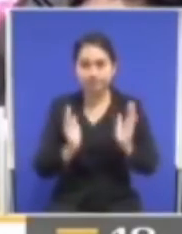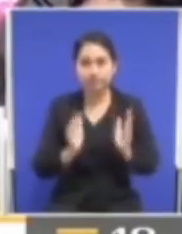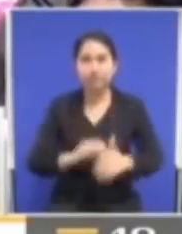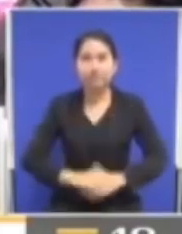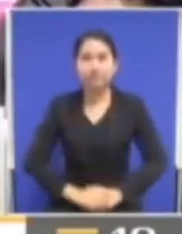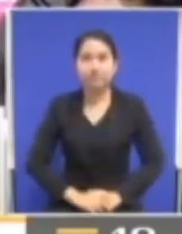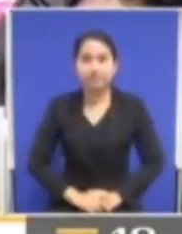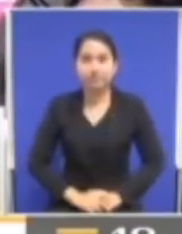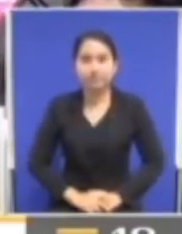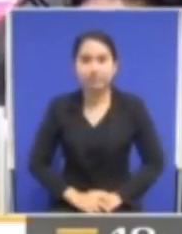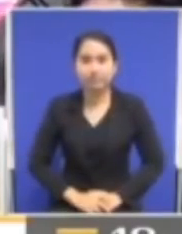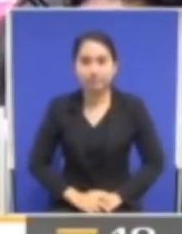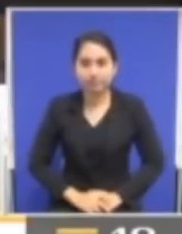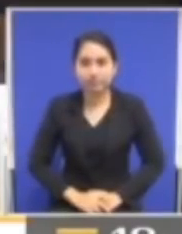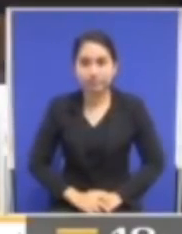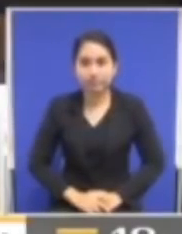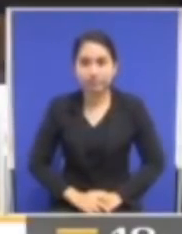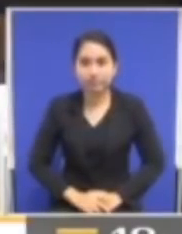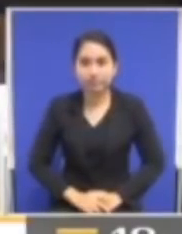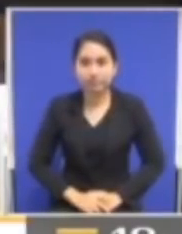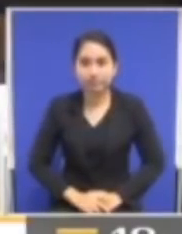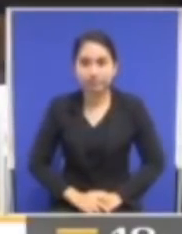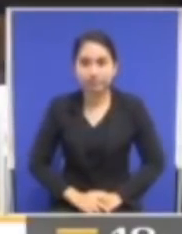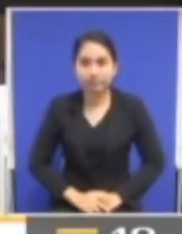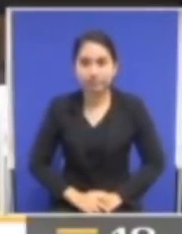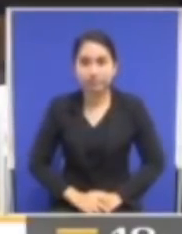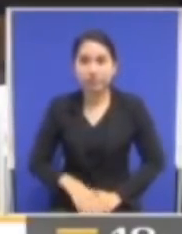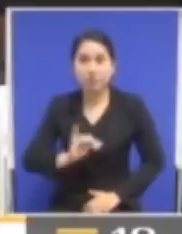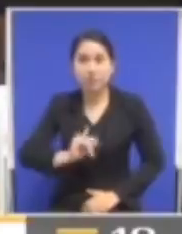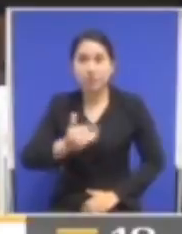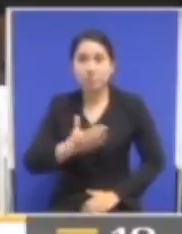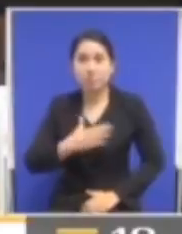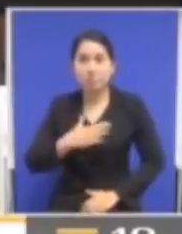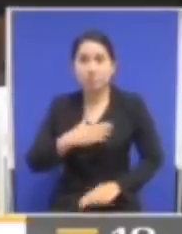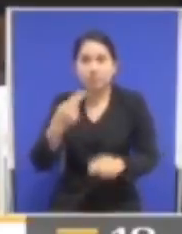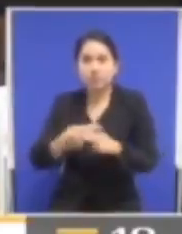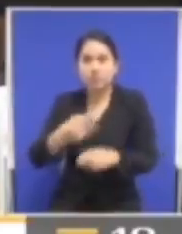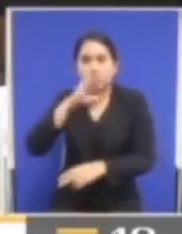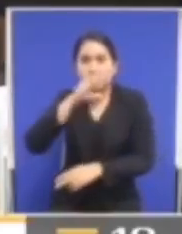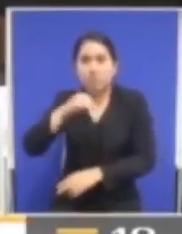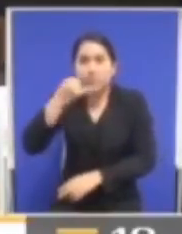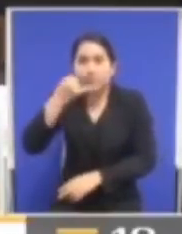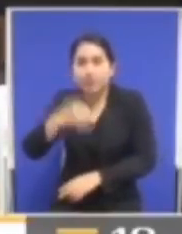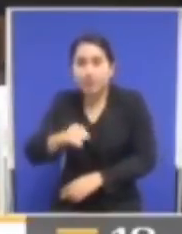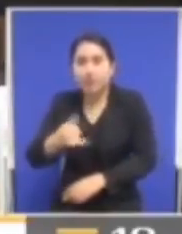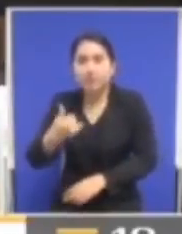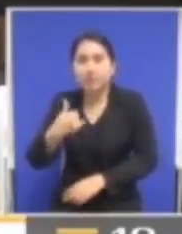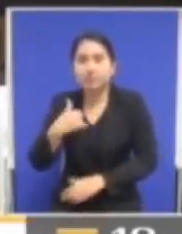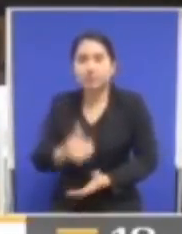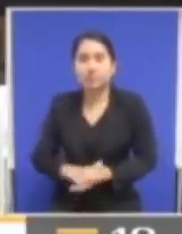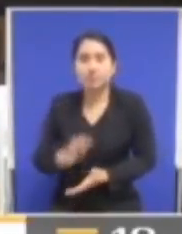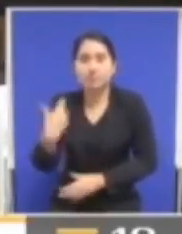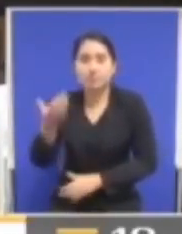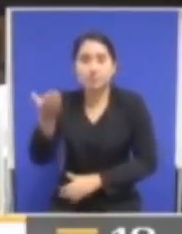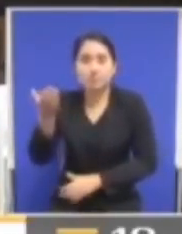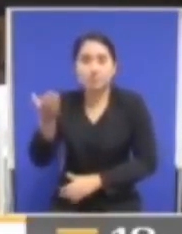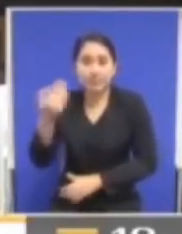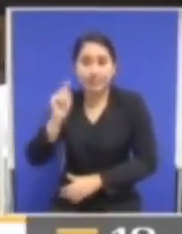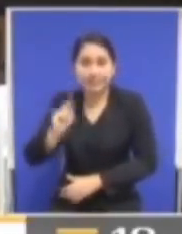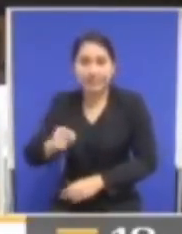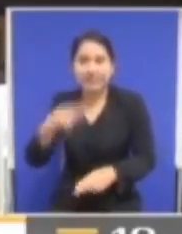ครับขอบพระคุณครับผมบางทีเรียกชื่อท่านผิดนะพระพลพลเอกดร.เสรีเมื่อก่อนท่านเสรีเฉย